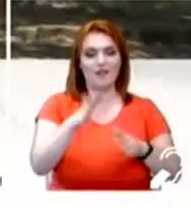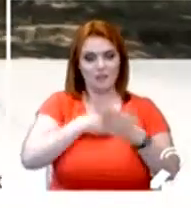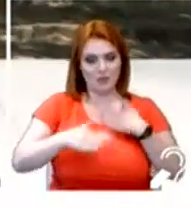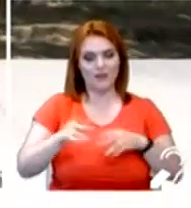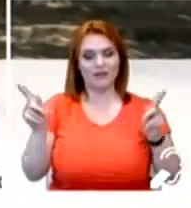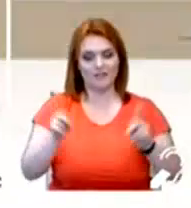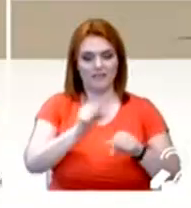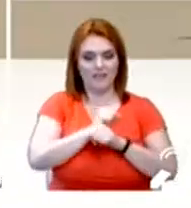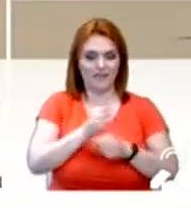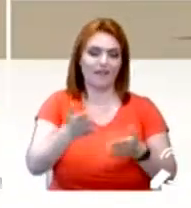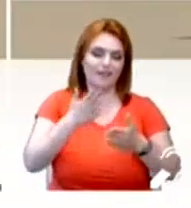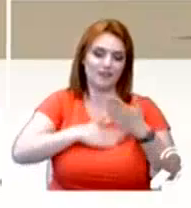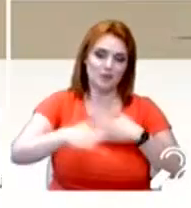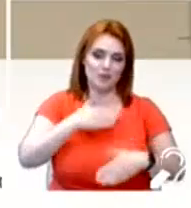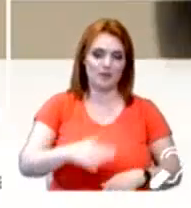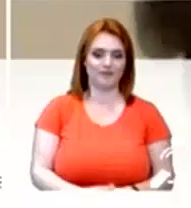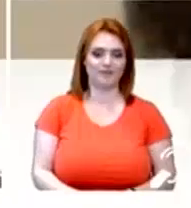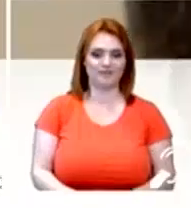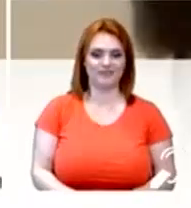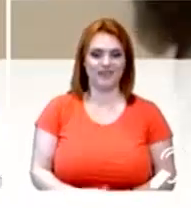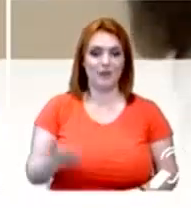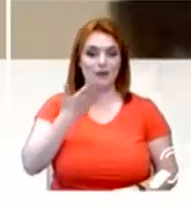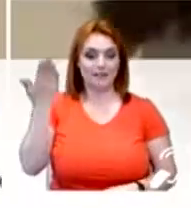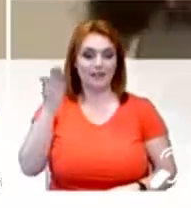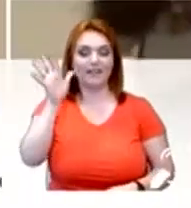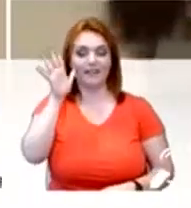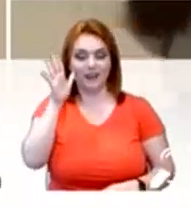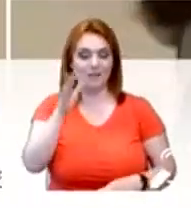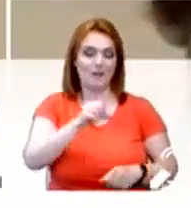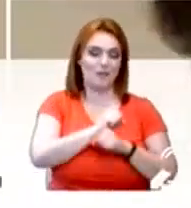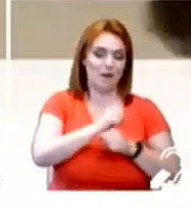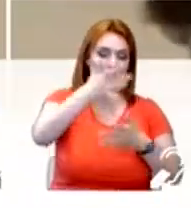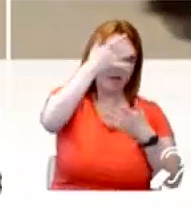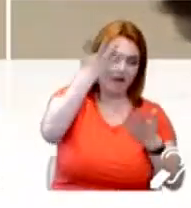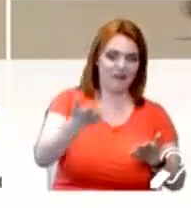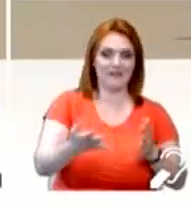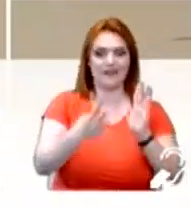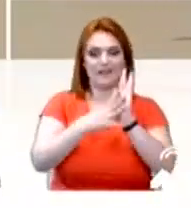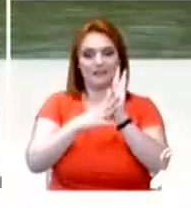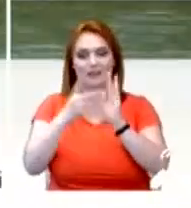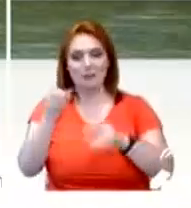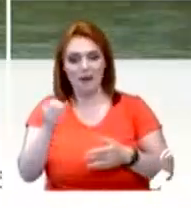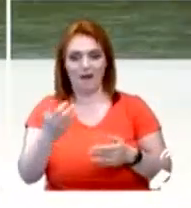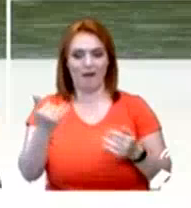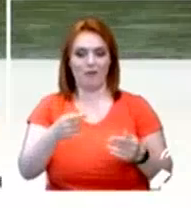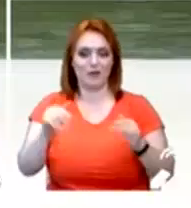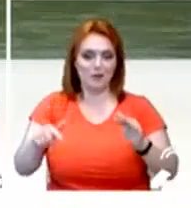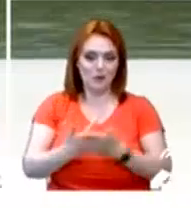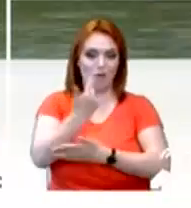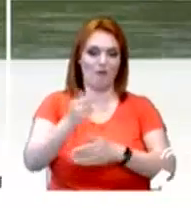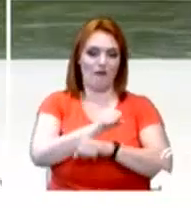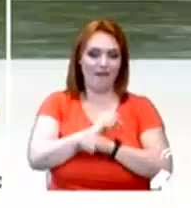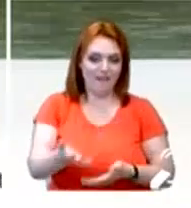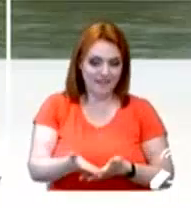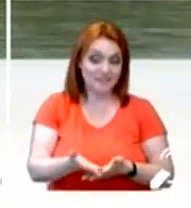Da, binevenită vacanța, desigur. Cam mult în ultima vreme. Paște, adică nu prea apucăm să lucrăm așa. Zona de agrement din Parcul